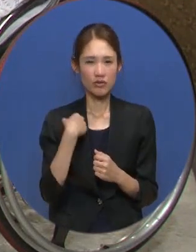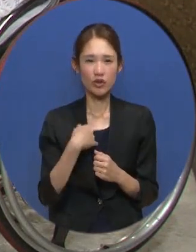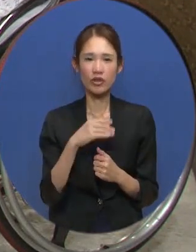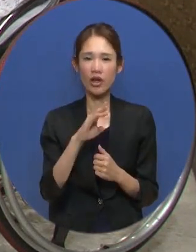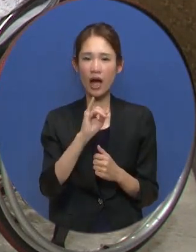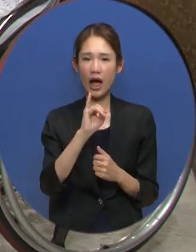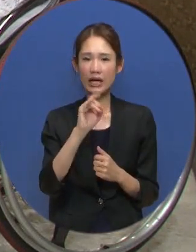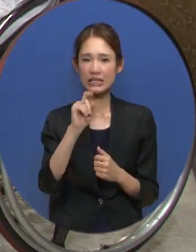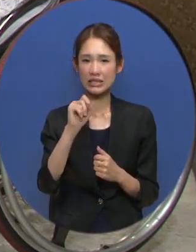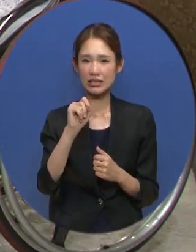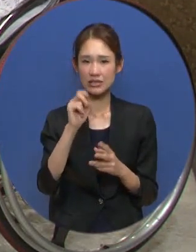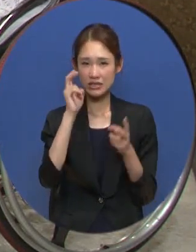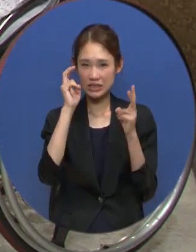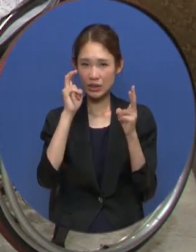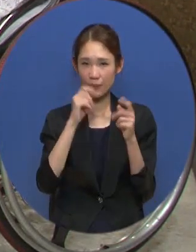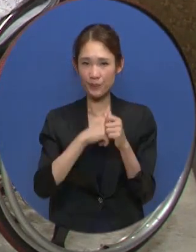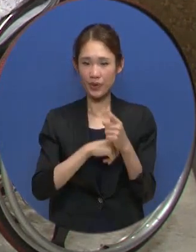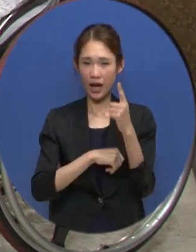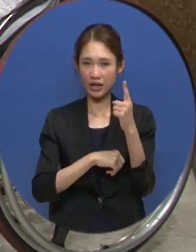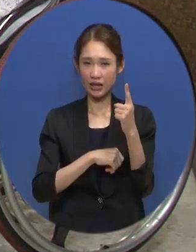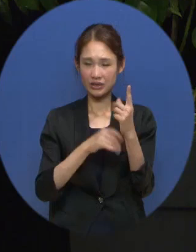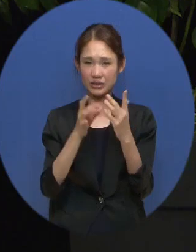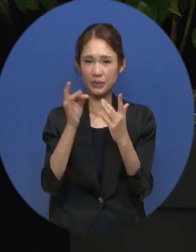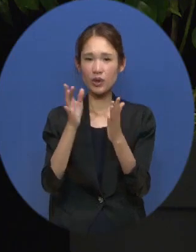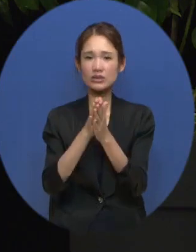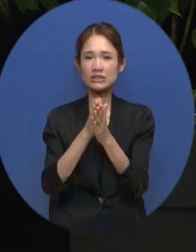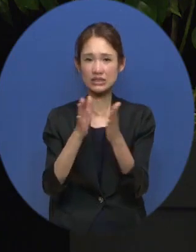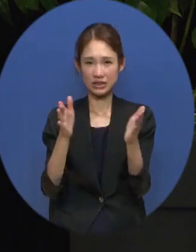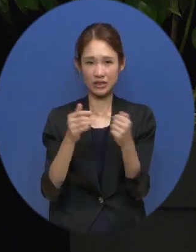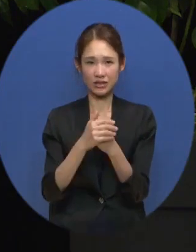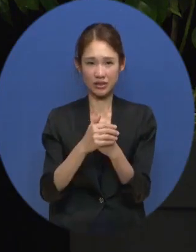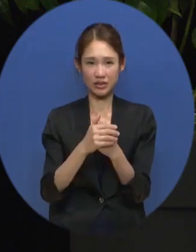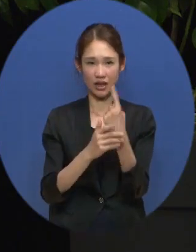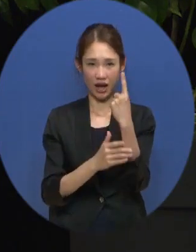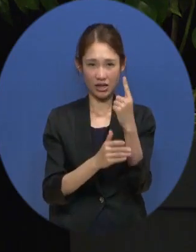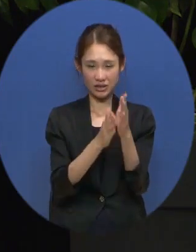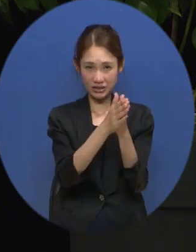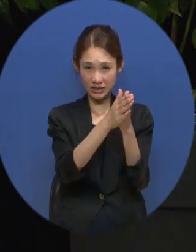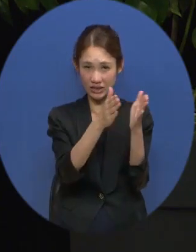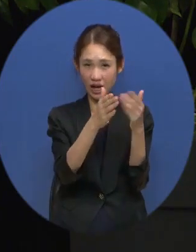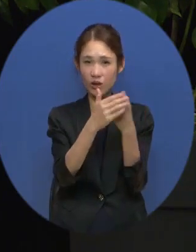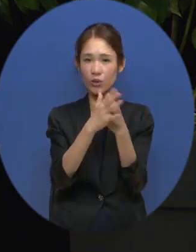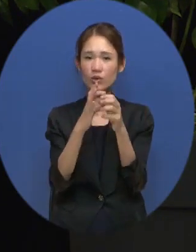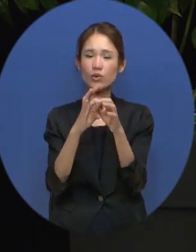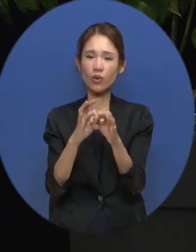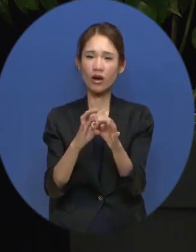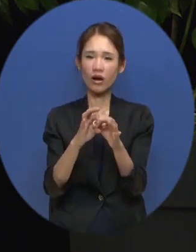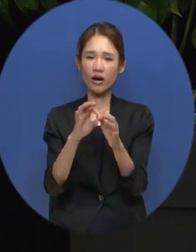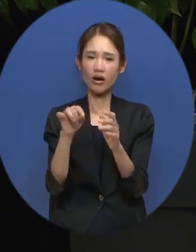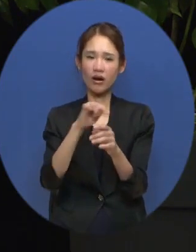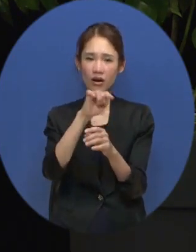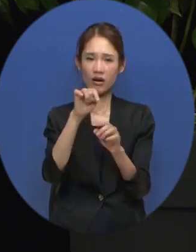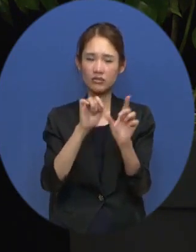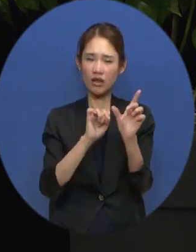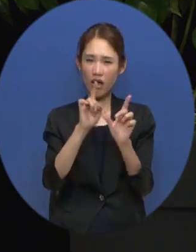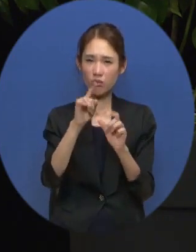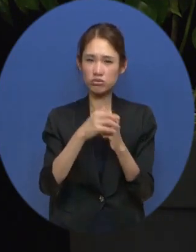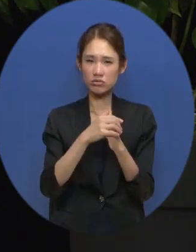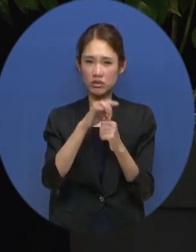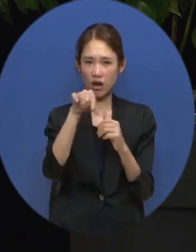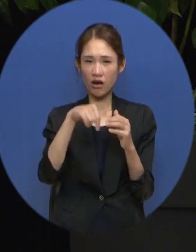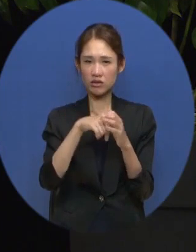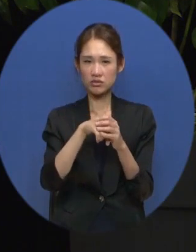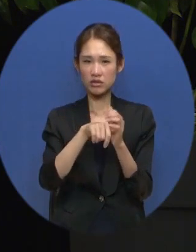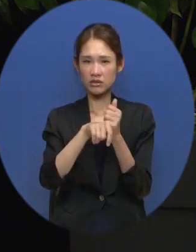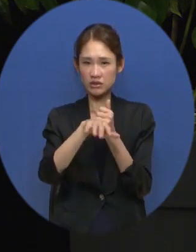IT 기업을 한 군데를 시작을 했었어요. 그 한 군데의 시작으로 인해서 이제 거의 그쪽에서